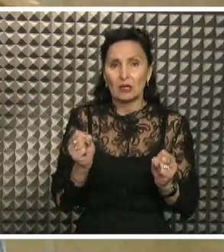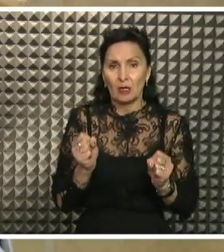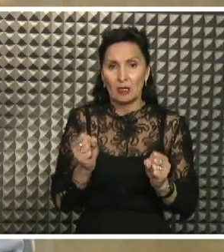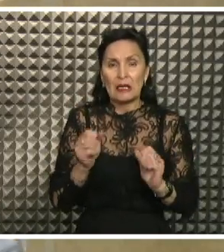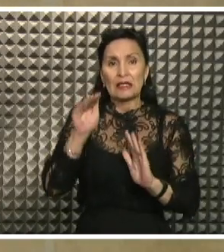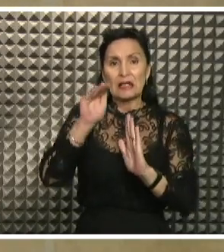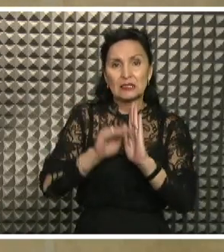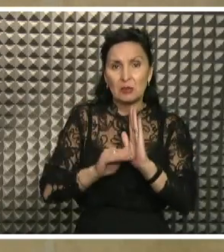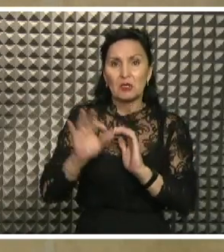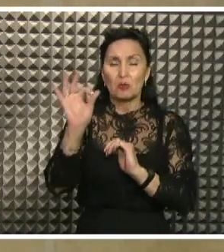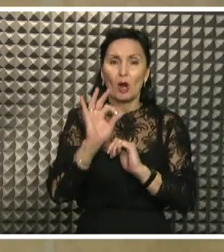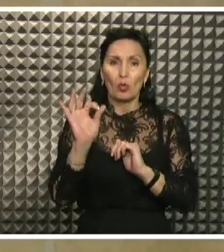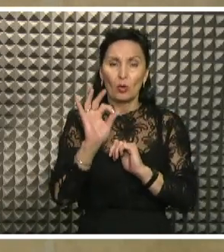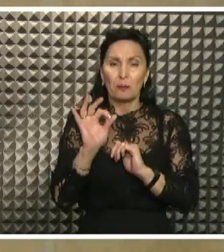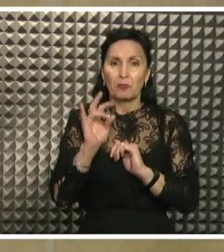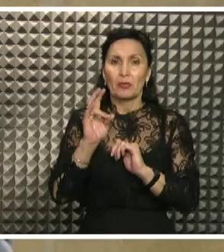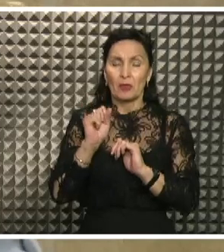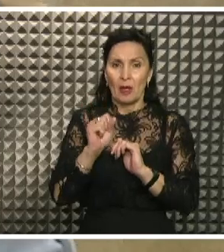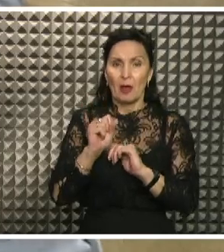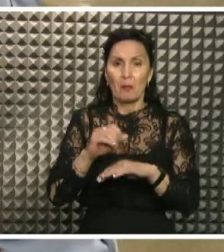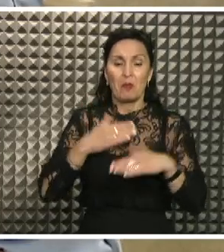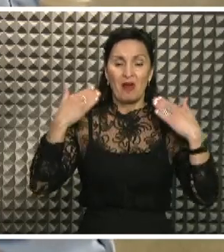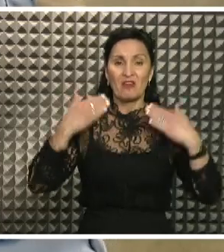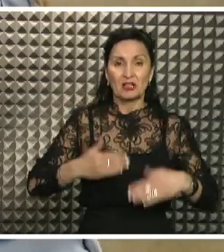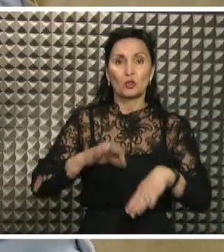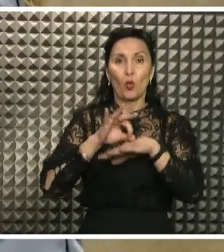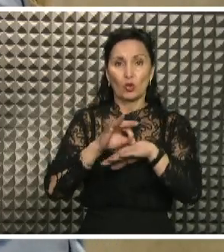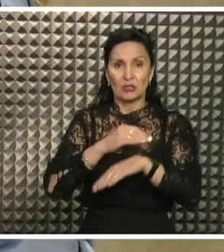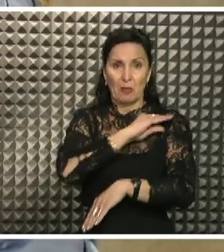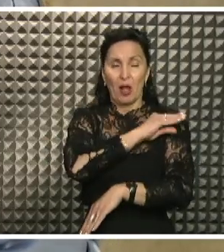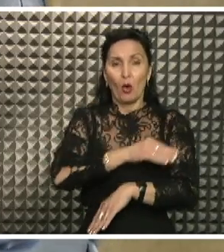низкими температурами на поверхностные кожные покровы.